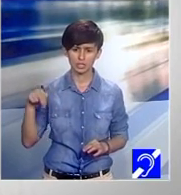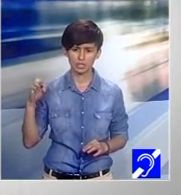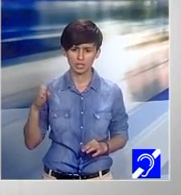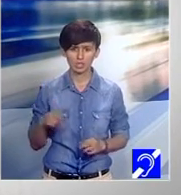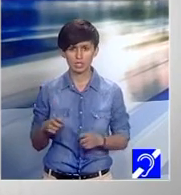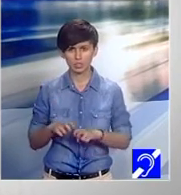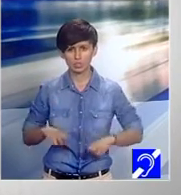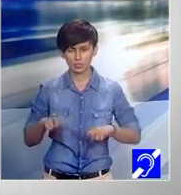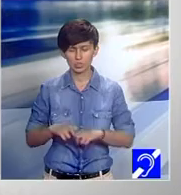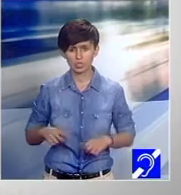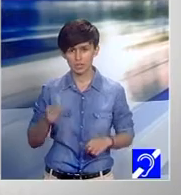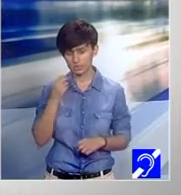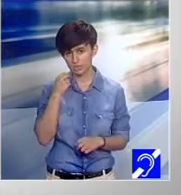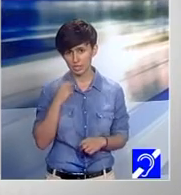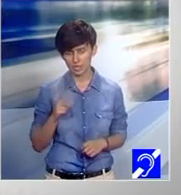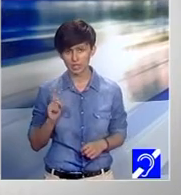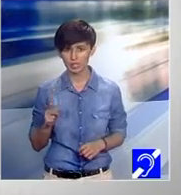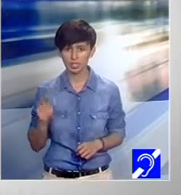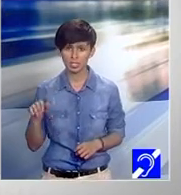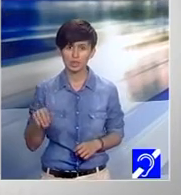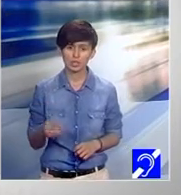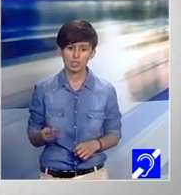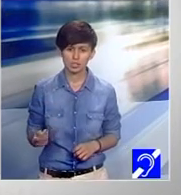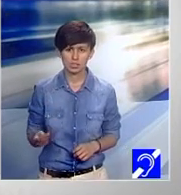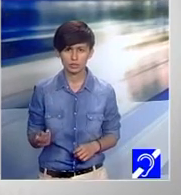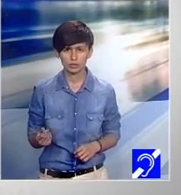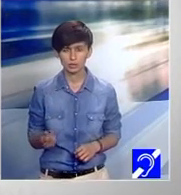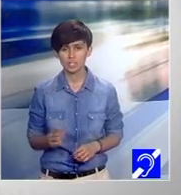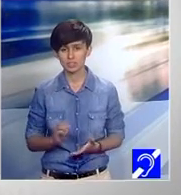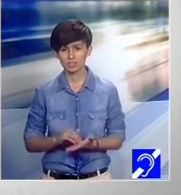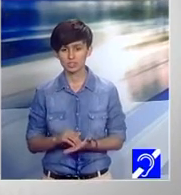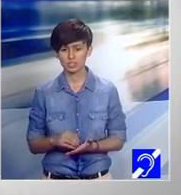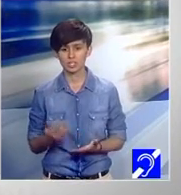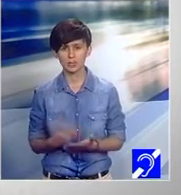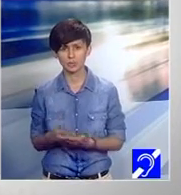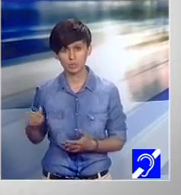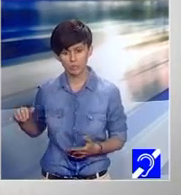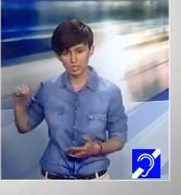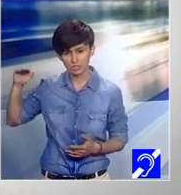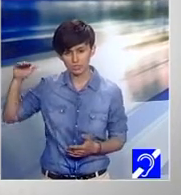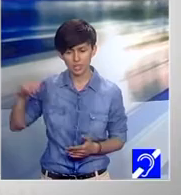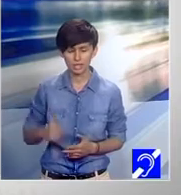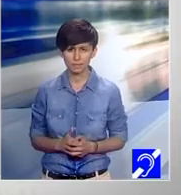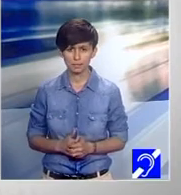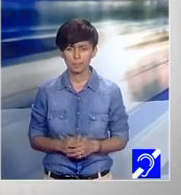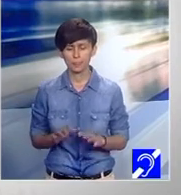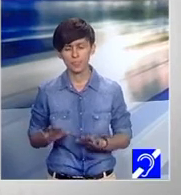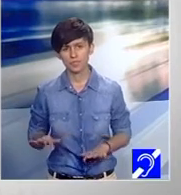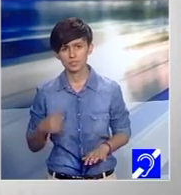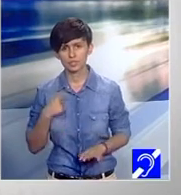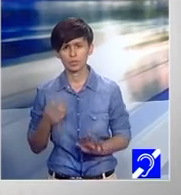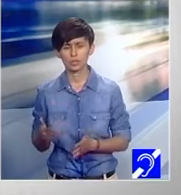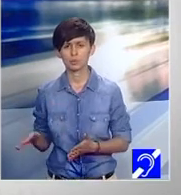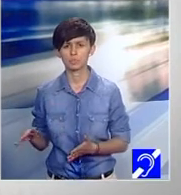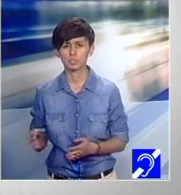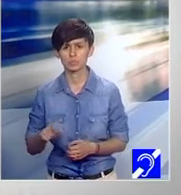trebuie un substitut, ei au nevoie de vitamine, oligoelemente atât de necesare creșterii până la urmă. Și așa am început, sigur, produsele